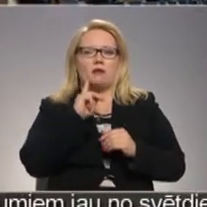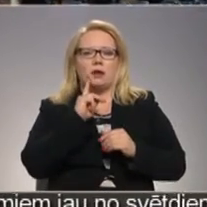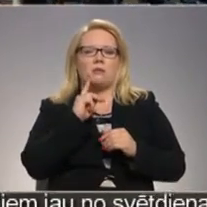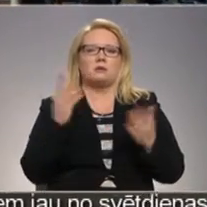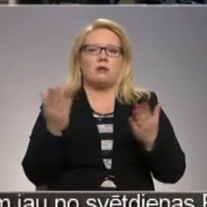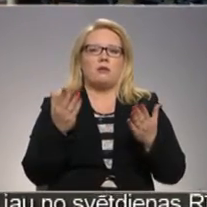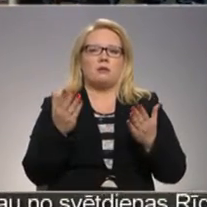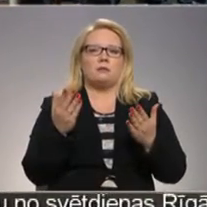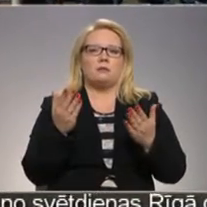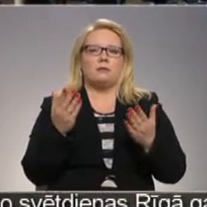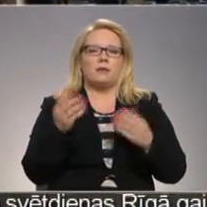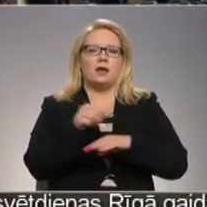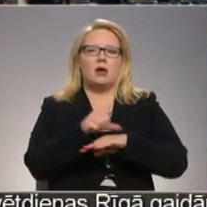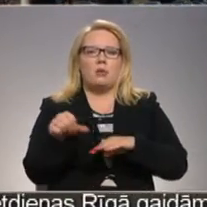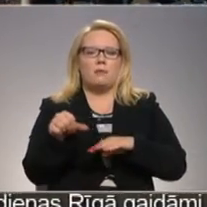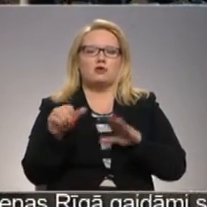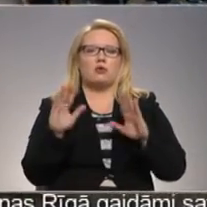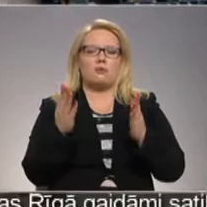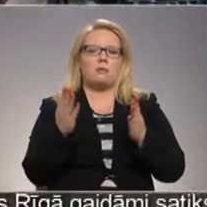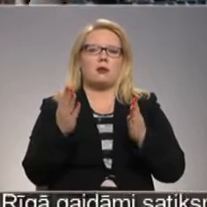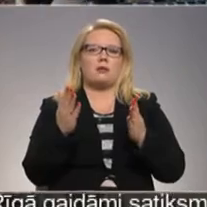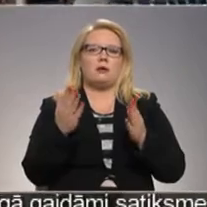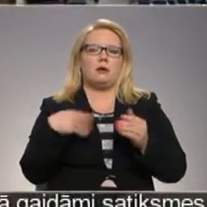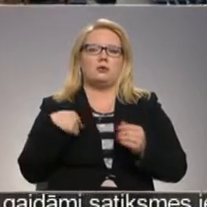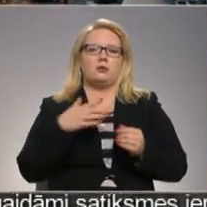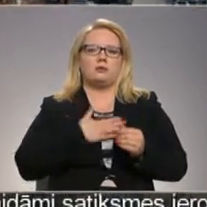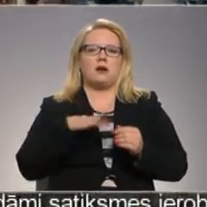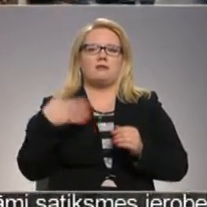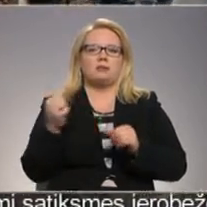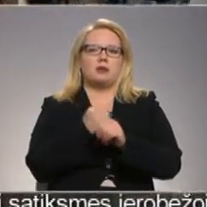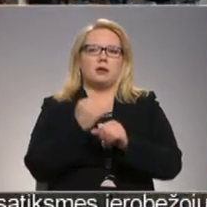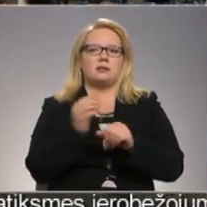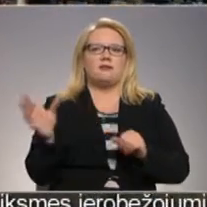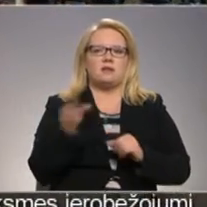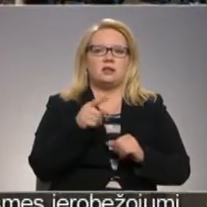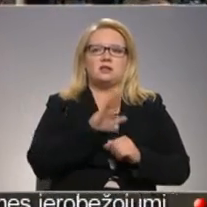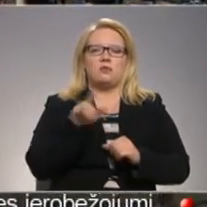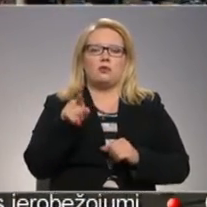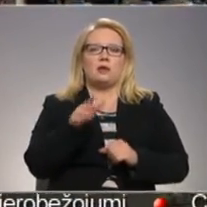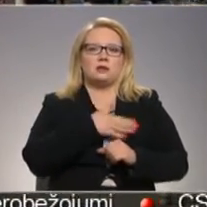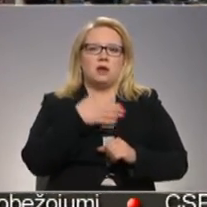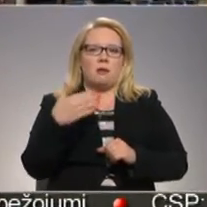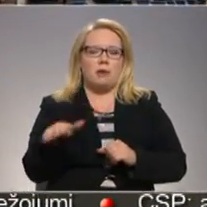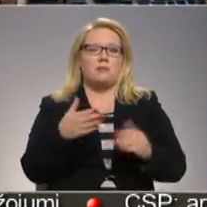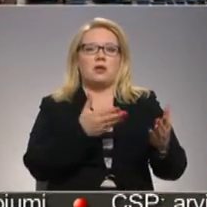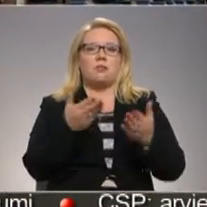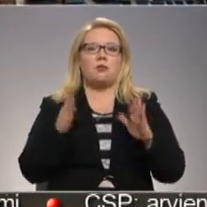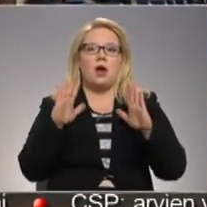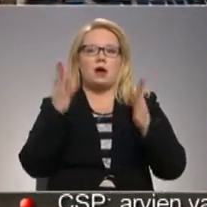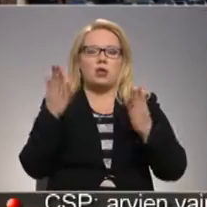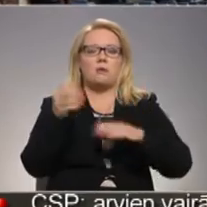kādi ierobežojumi, bet nu, mēs no savas puses darīsim visu, lai tas nebūtu tik sāpīgi. Bet, nu, jebkurā gadījumā ar